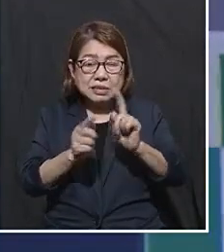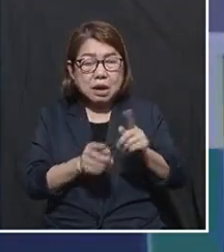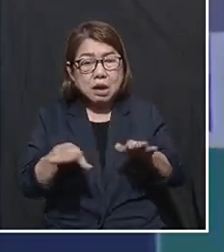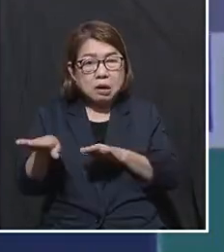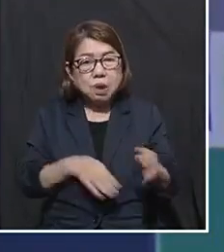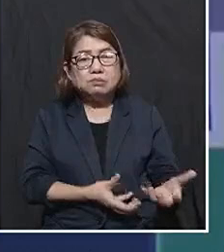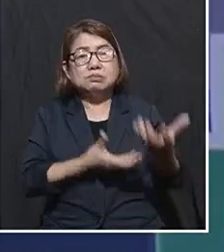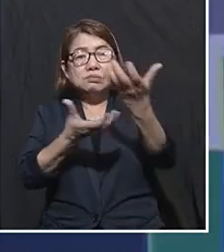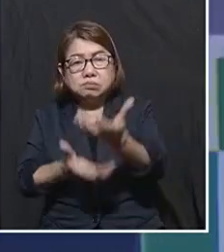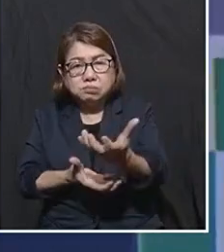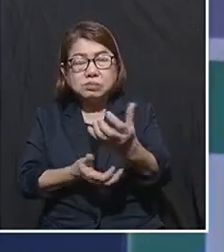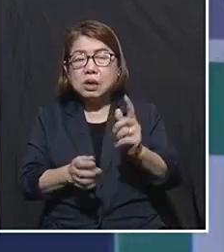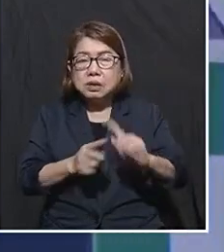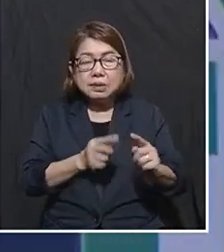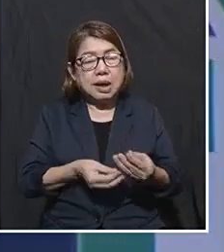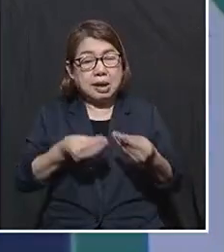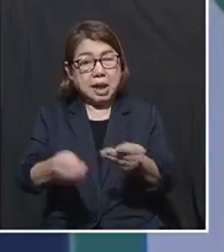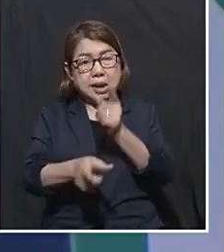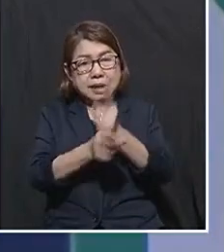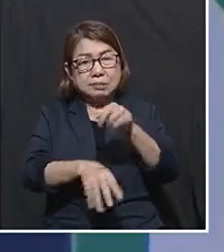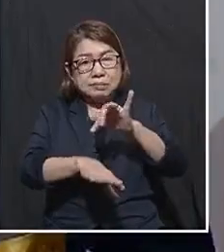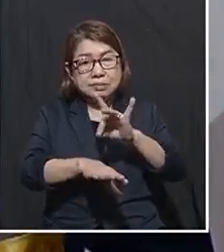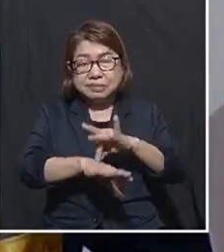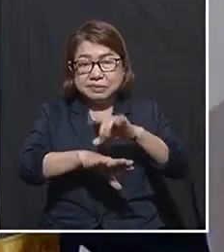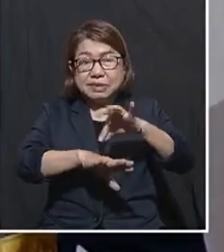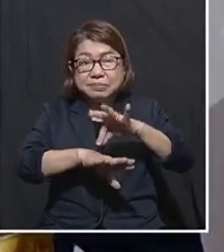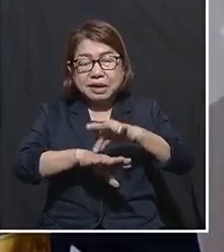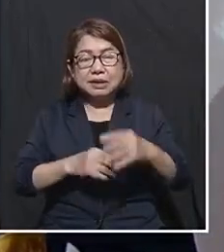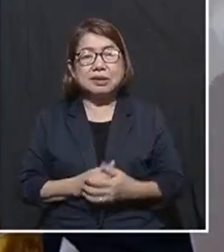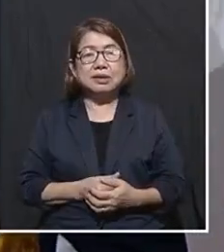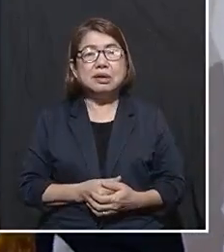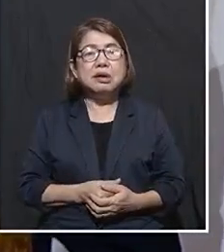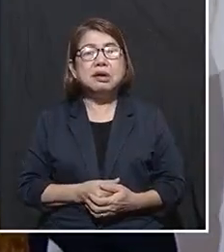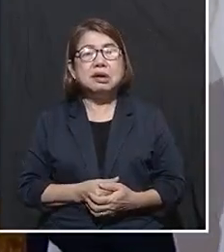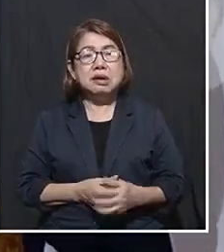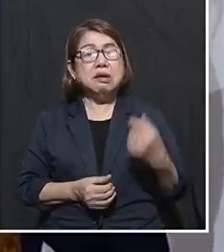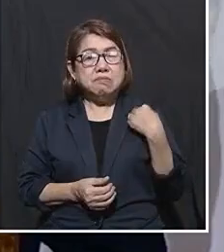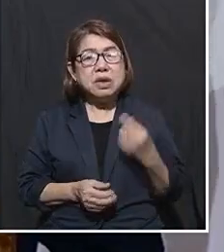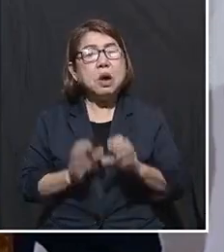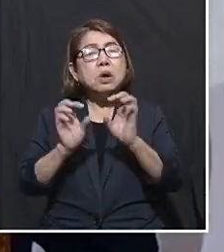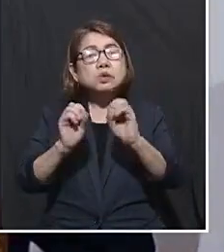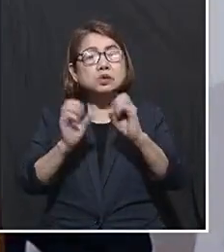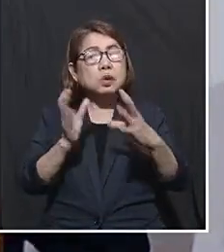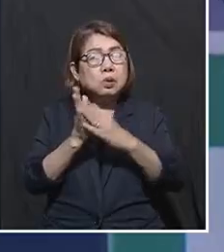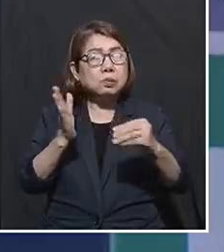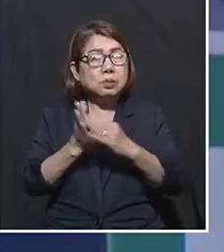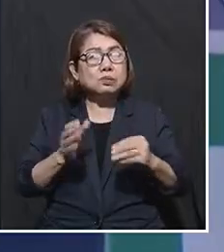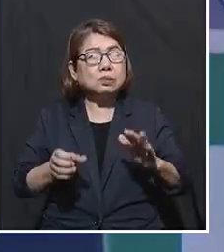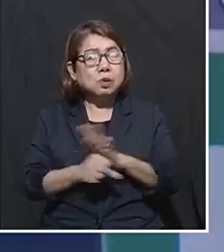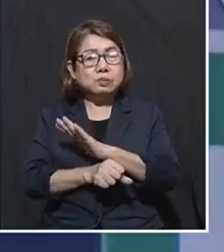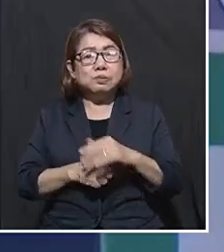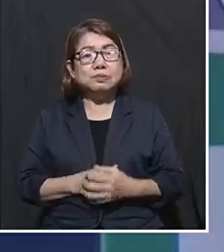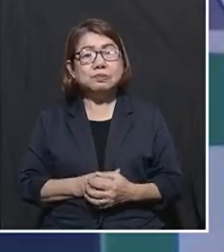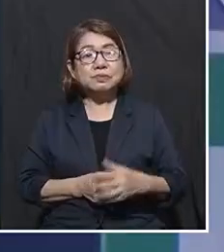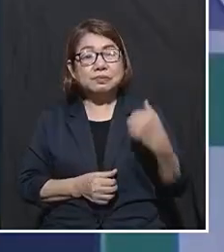มอุปกรณ์เครื่องใช้สำนักงานต่างๆรวมถึง develop มีหลักสูตรเทรนนิ่งให้ชัดเจนเลยสำหรับผู้พิการคน